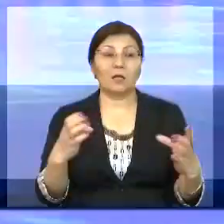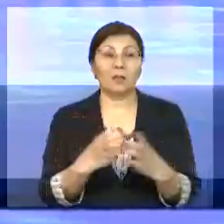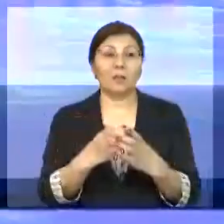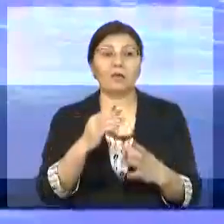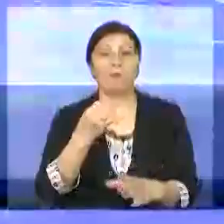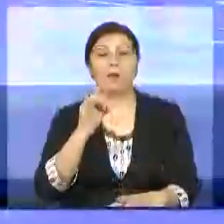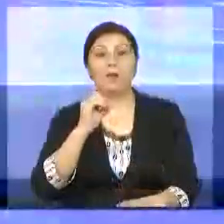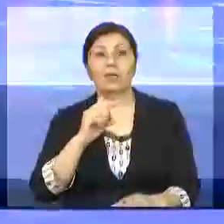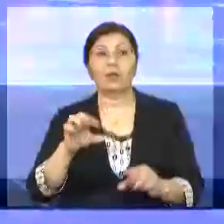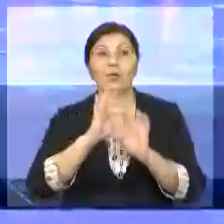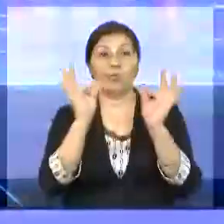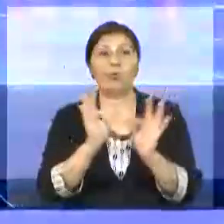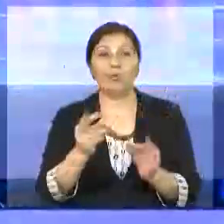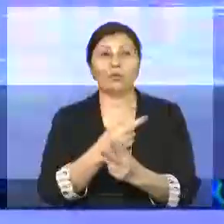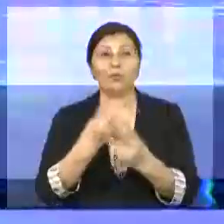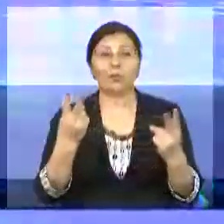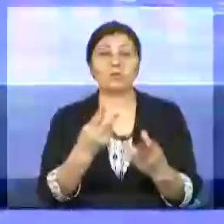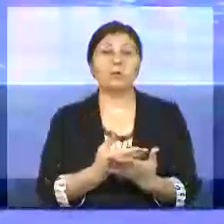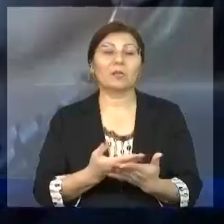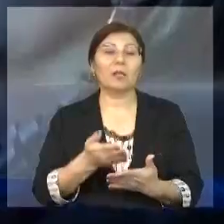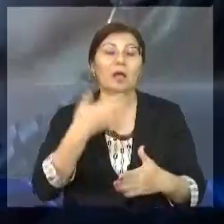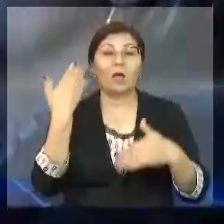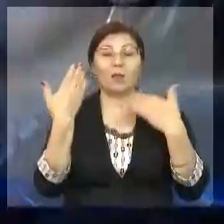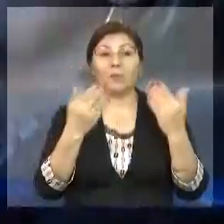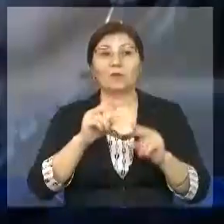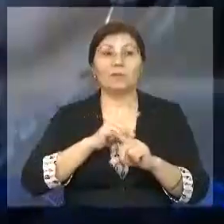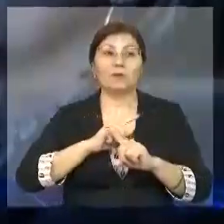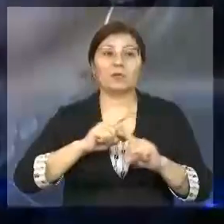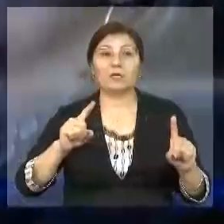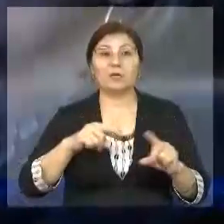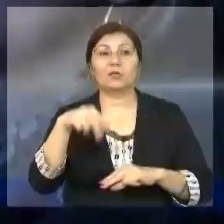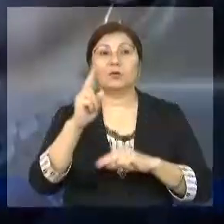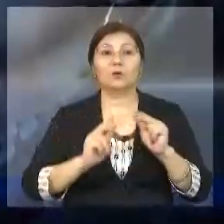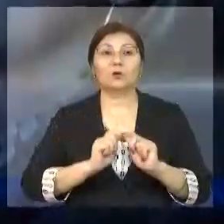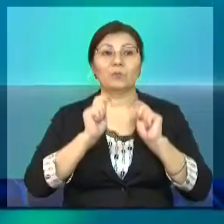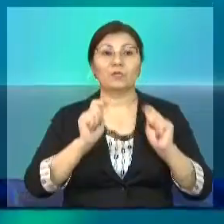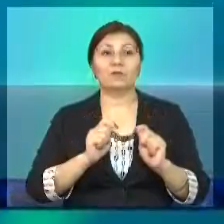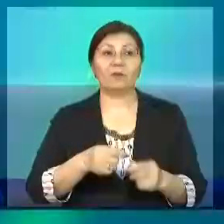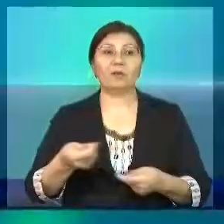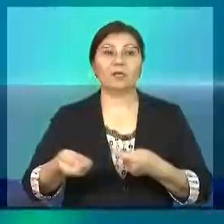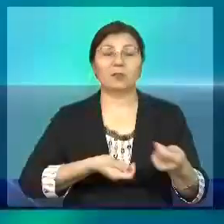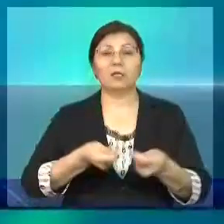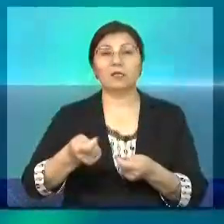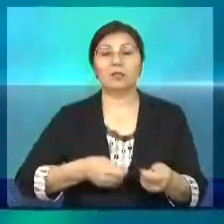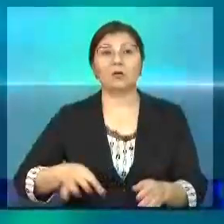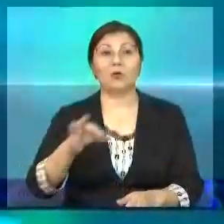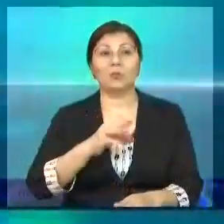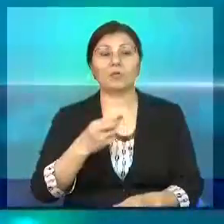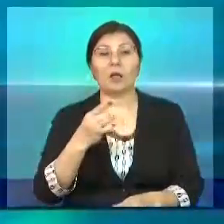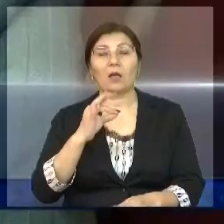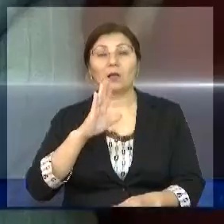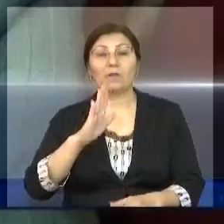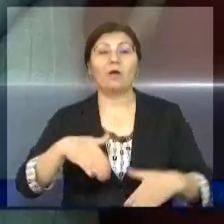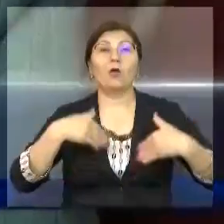фойесінде өнер көрсетіп, шараға келгендерді шаттыққа бөлеп, ерекше көңіл күй сыйлады. Мұғалімдерге аймақ басшысы Асхат Шақаров ақ тілегін